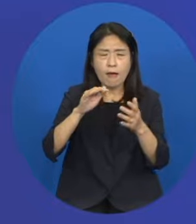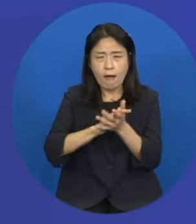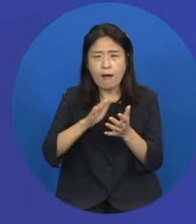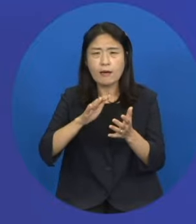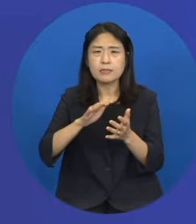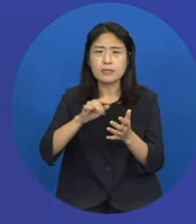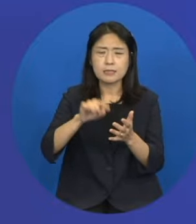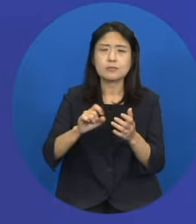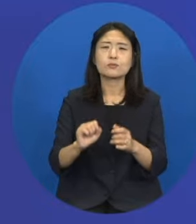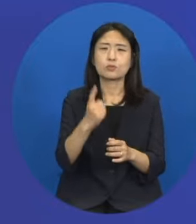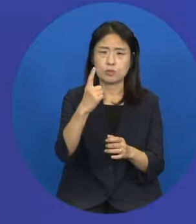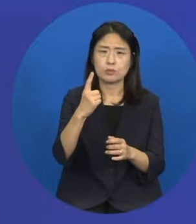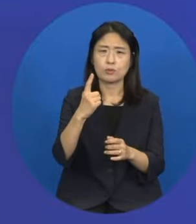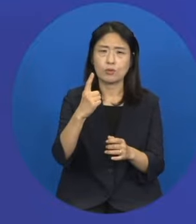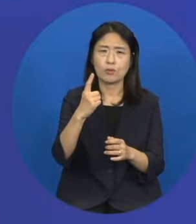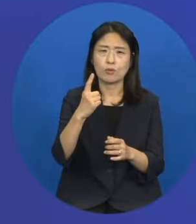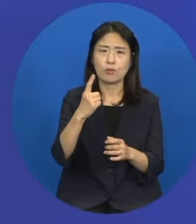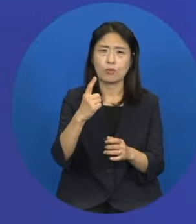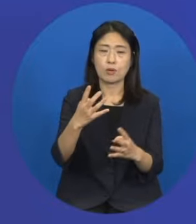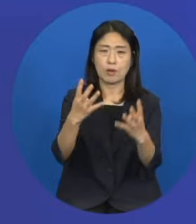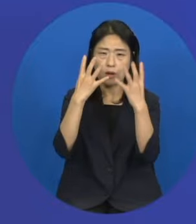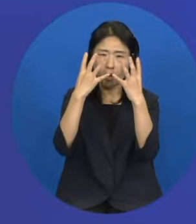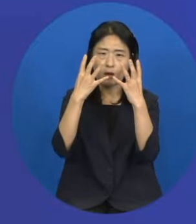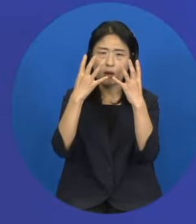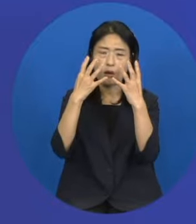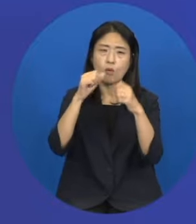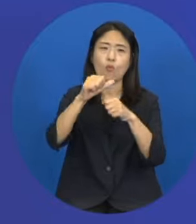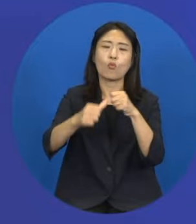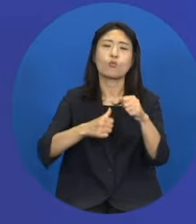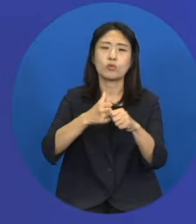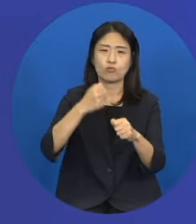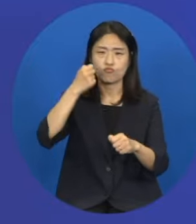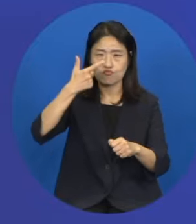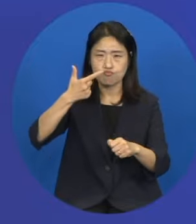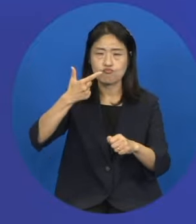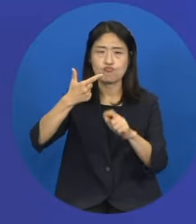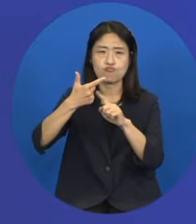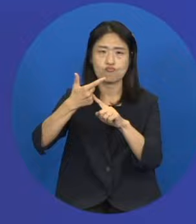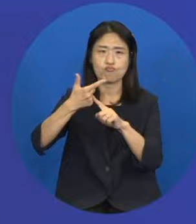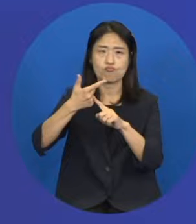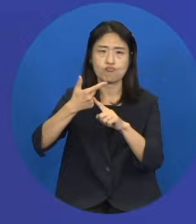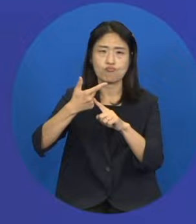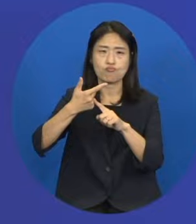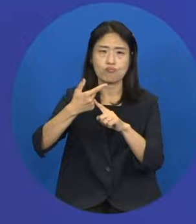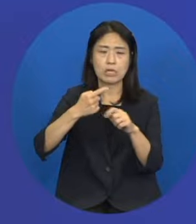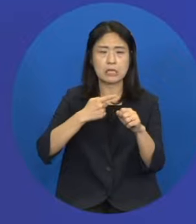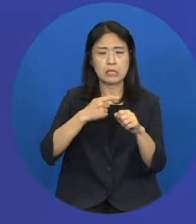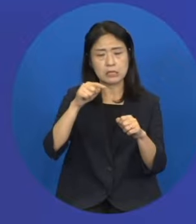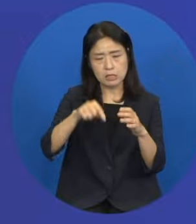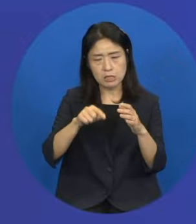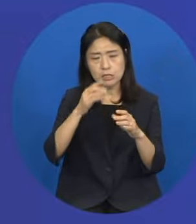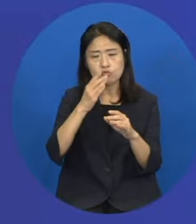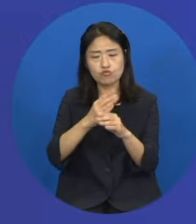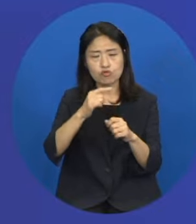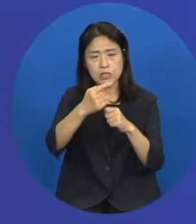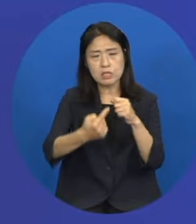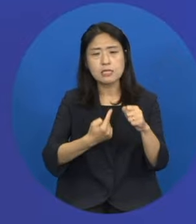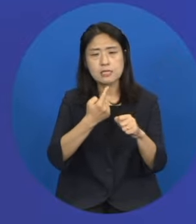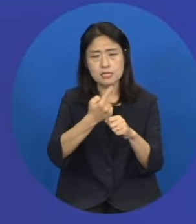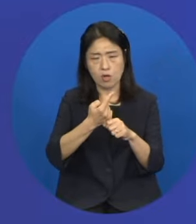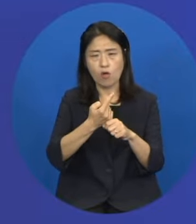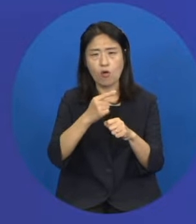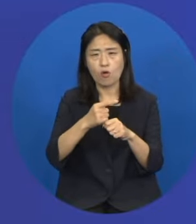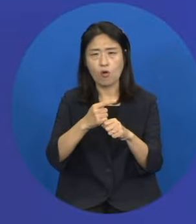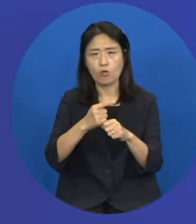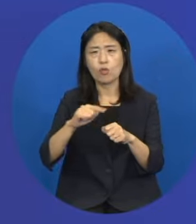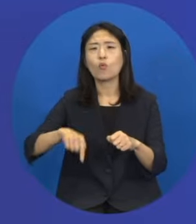감옥에 갇혀서 5년을 갇힙니다. 5년 6개월을. 그중에 1년은 독방에 갇혀 지냈대요. 그의 고백이 5년